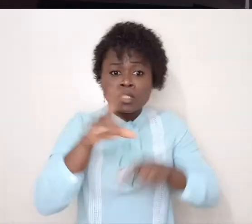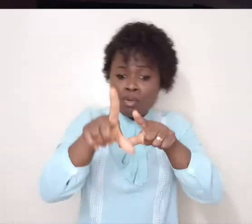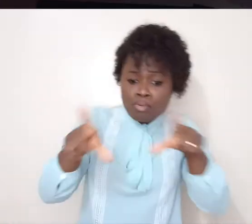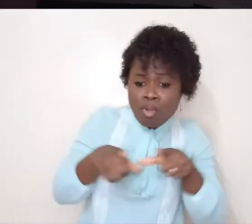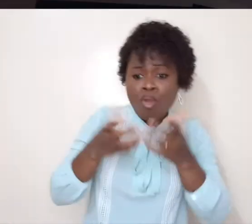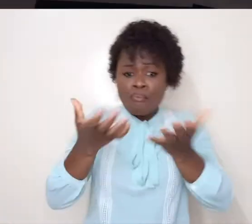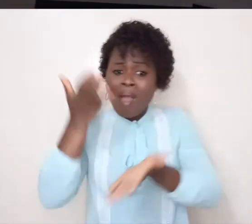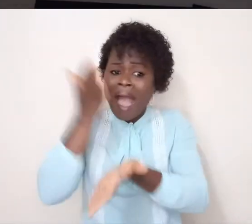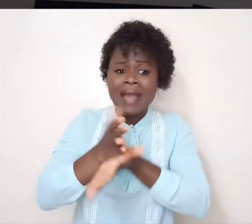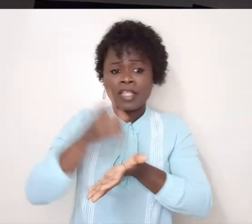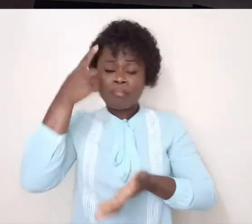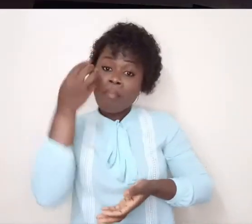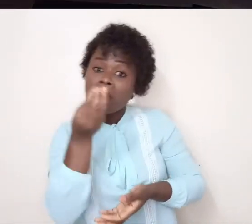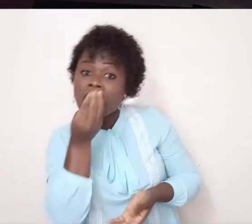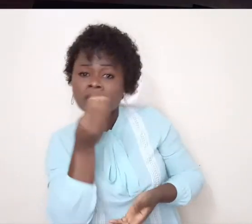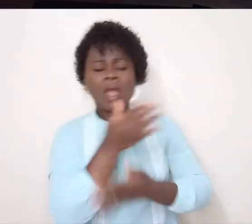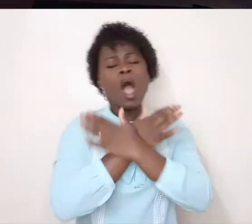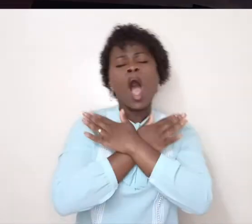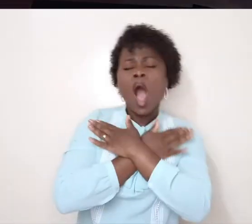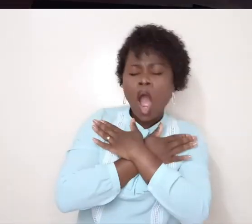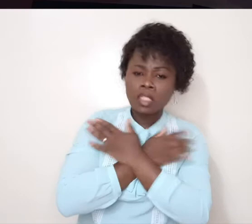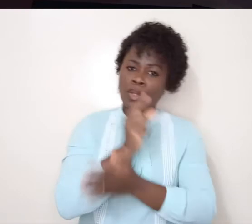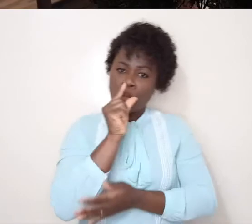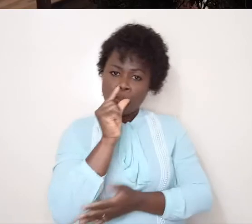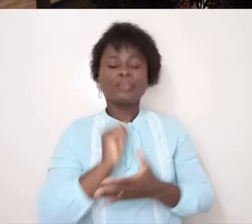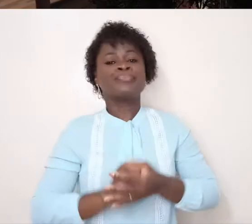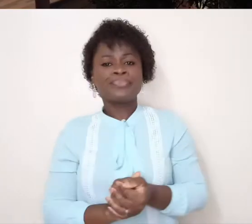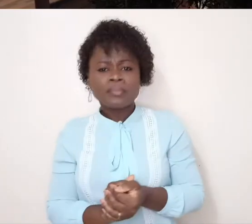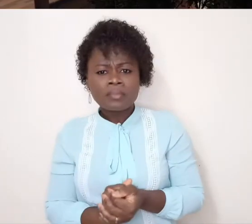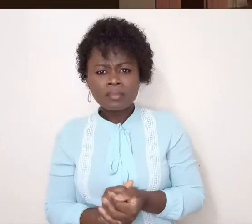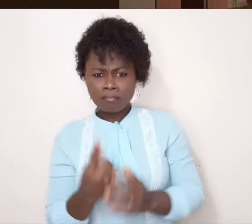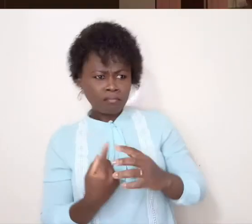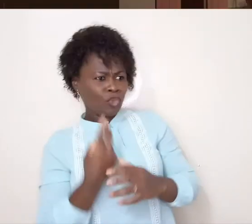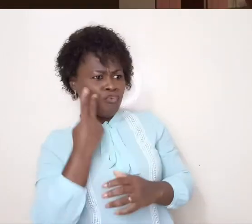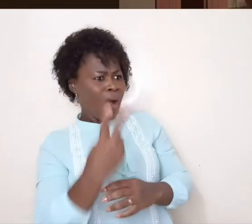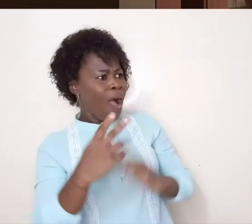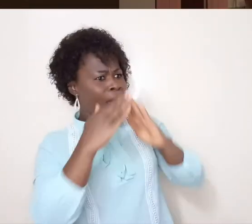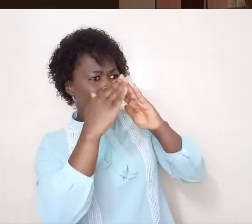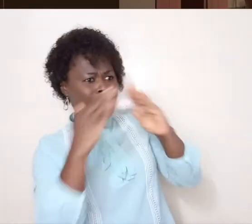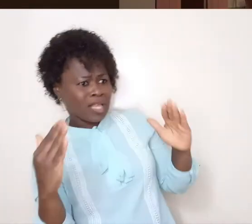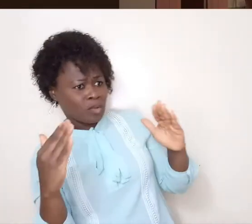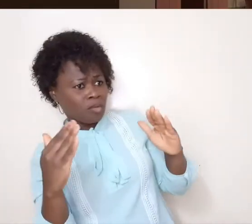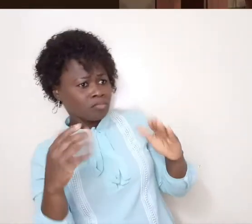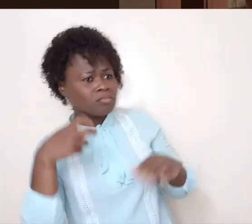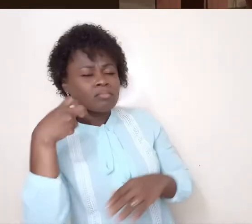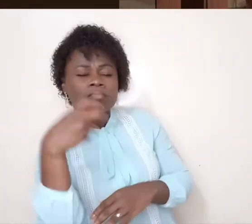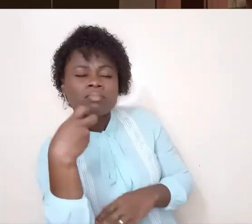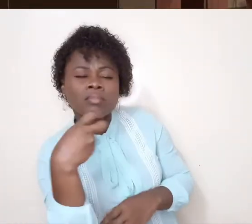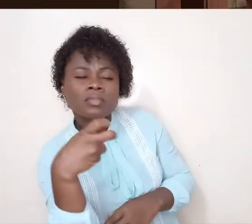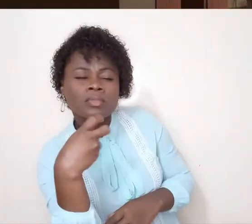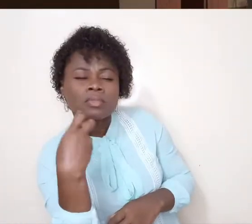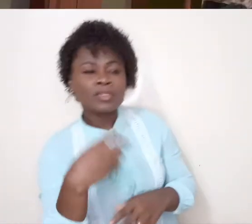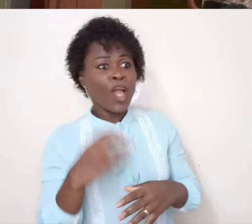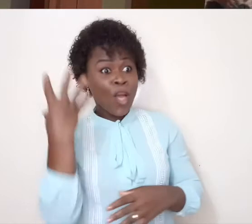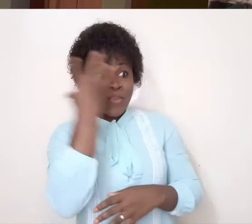où il pourrait s'arrêter, manger et se reposer. Il aperçoit une petite maison. Il frappe à la porte. Une